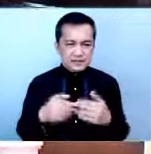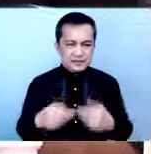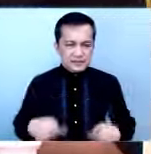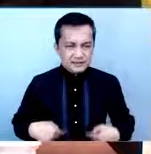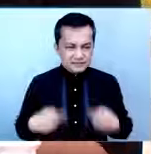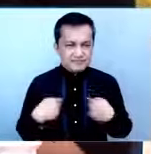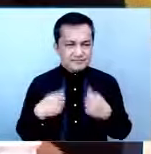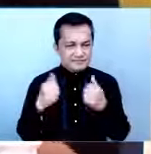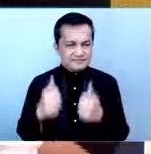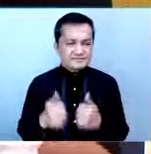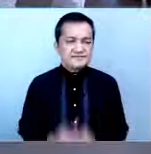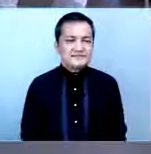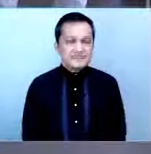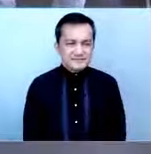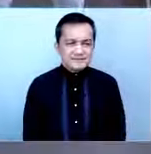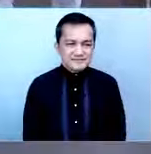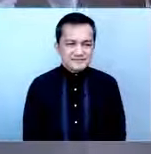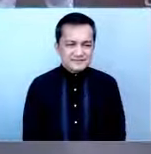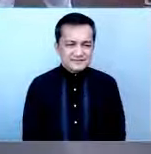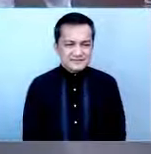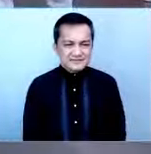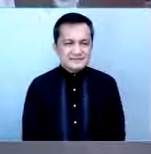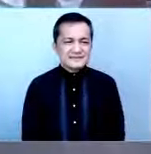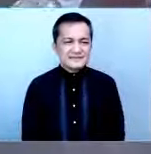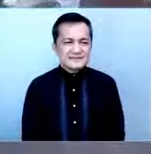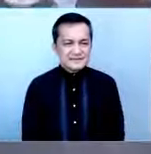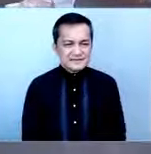pa yung prutas, may